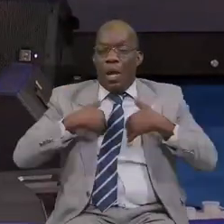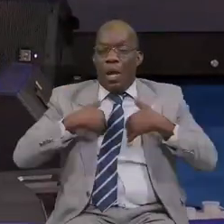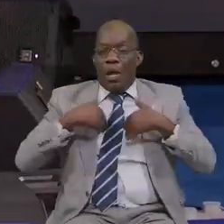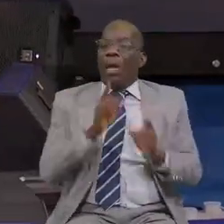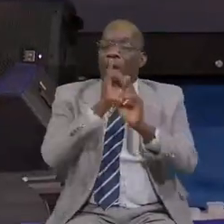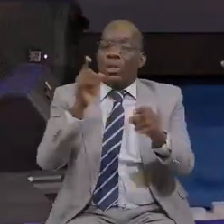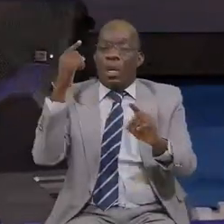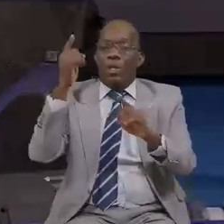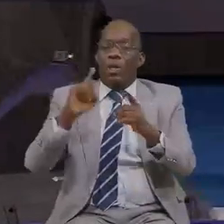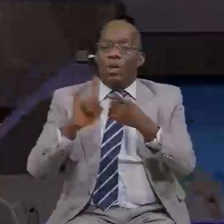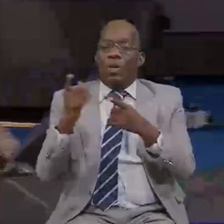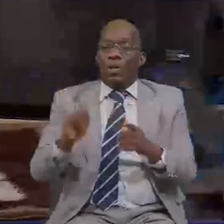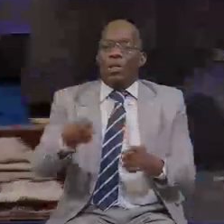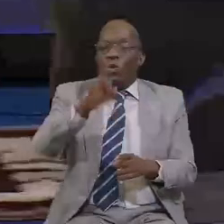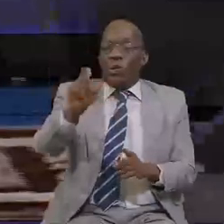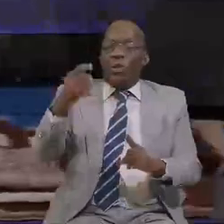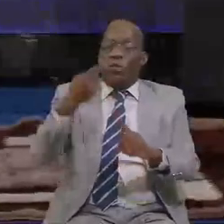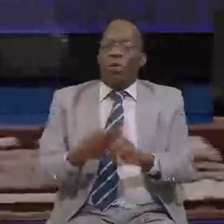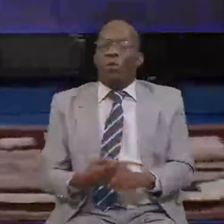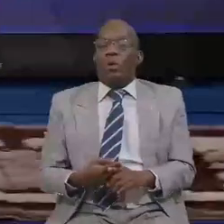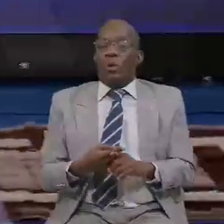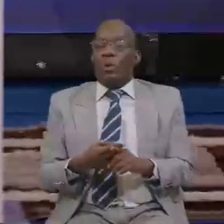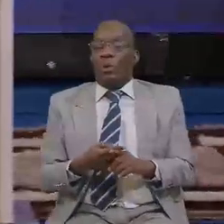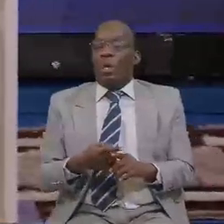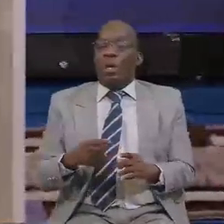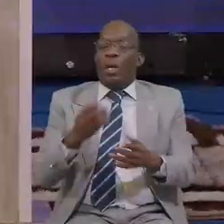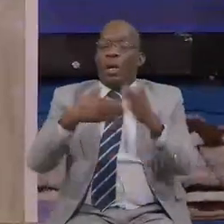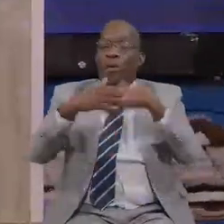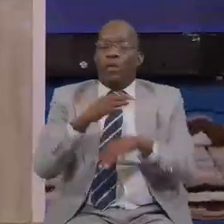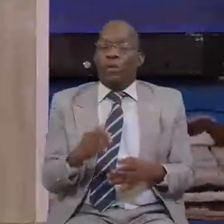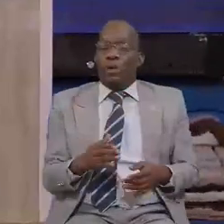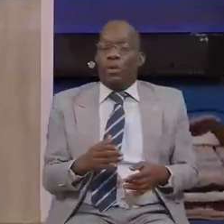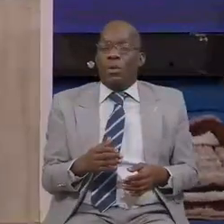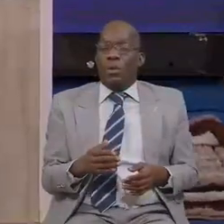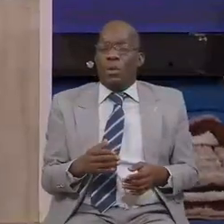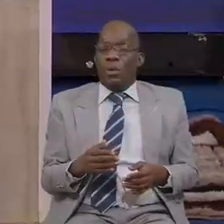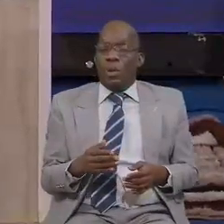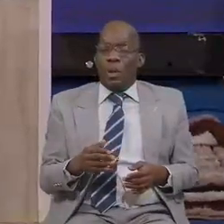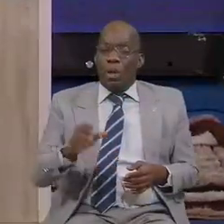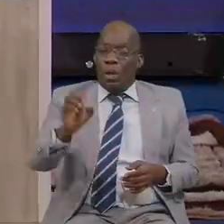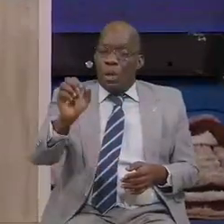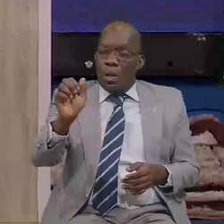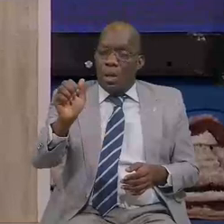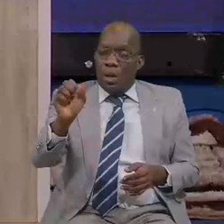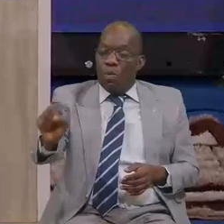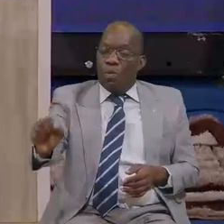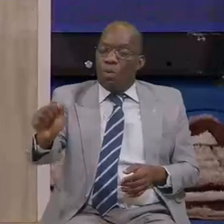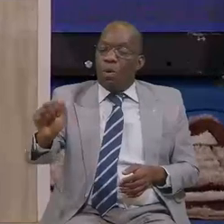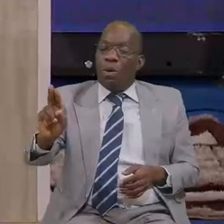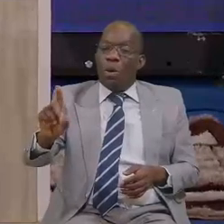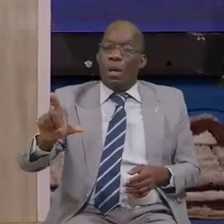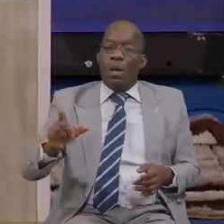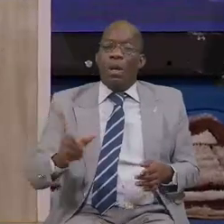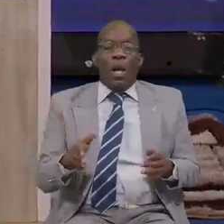ciel. Maintenant, Paul a défié l'autorité de la voix qu'il